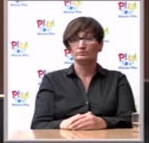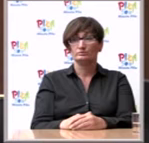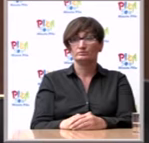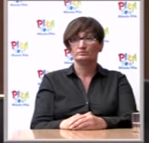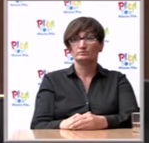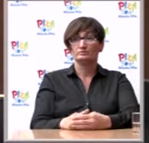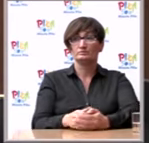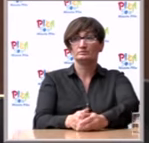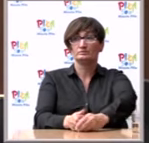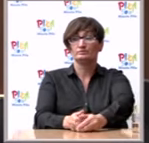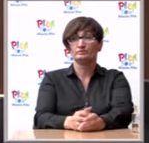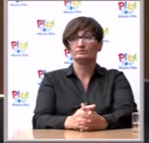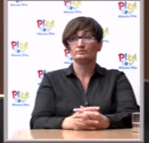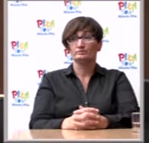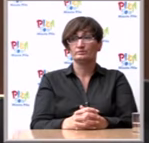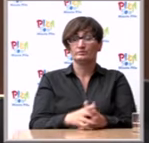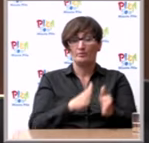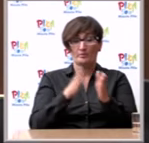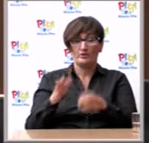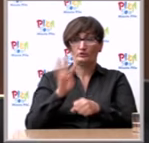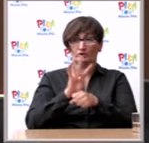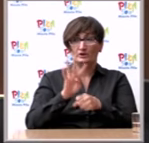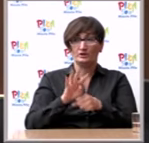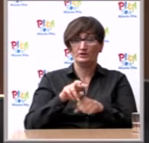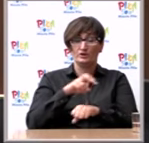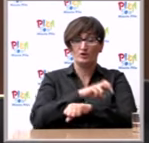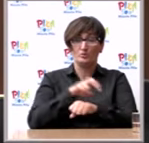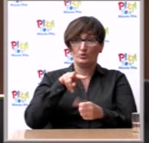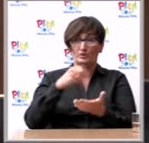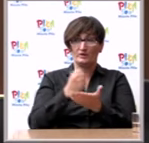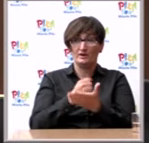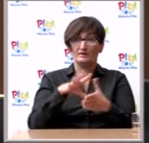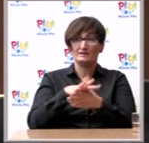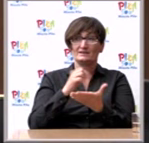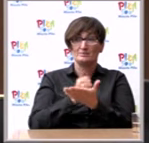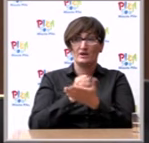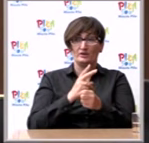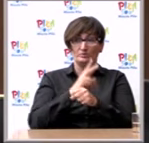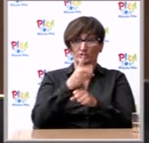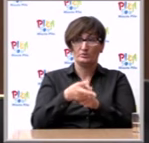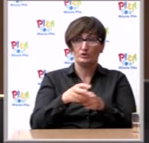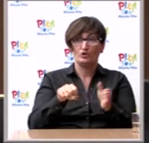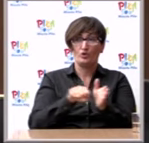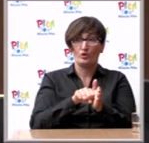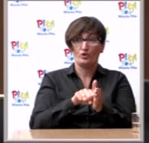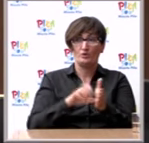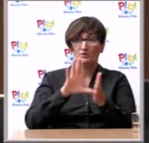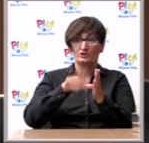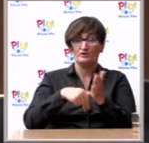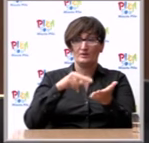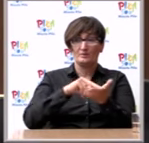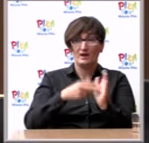Dziękuję bardzo. Przed nami 14 punkt porządku obrad. Jest to projekt uchwały w sprawie przystąpienia do sporządzenia miejscowego planu zagospodarowania przestrzennego miasta Piły w rejonie